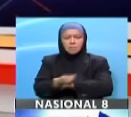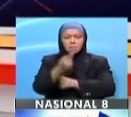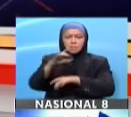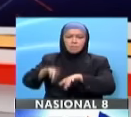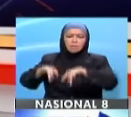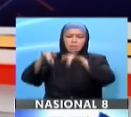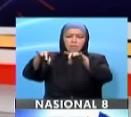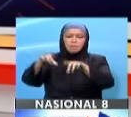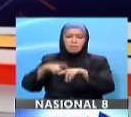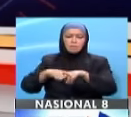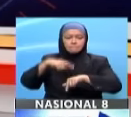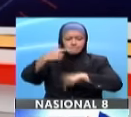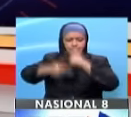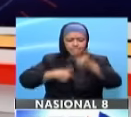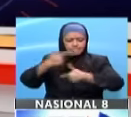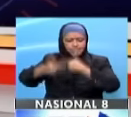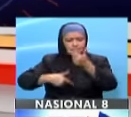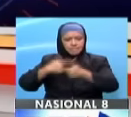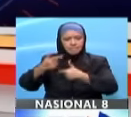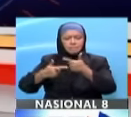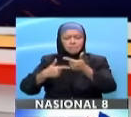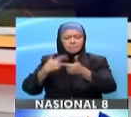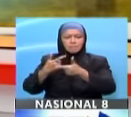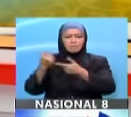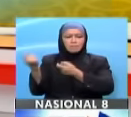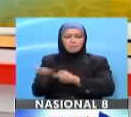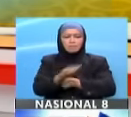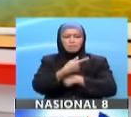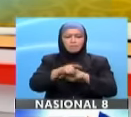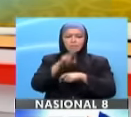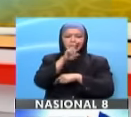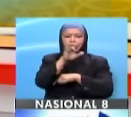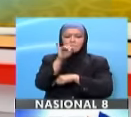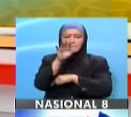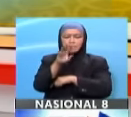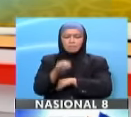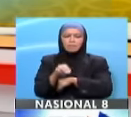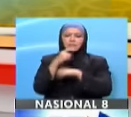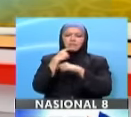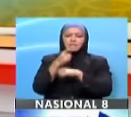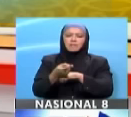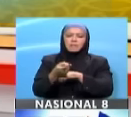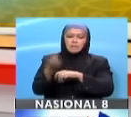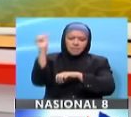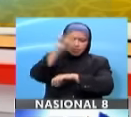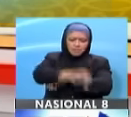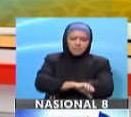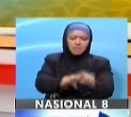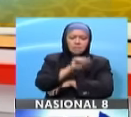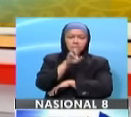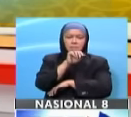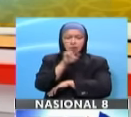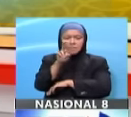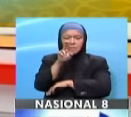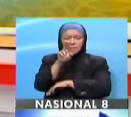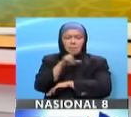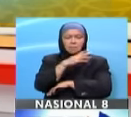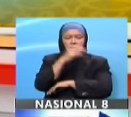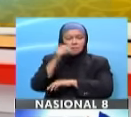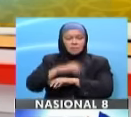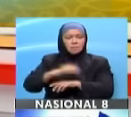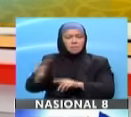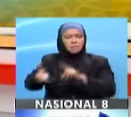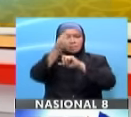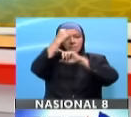Liga Hoki 2015, UiTM Shah Alam berjaya menumpaskan UiTM Arau dengan jaringan 2-1 bagi merangkul kejuaraan Piala